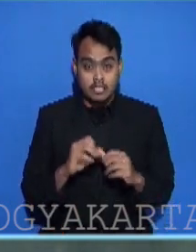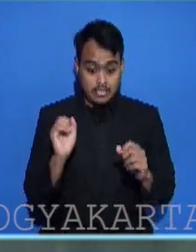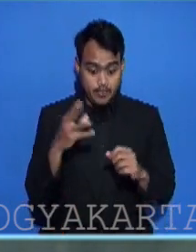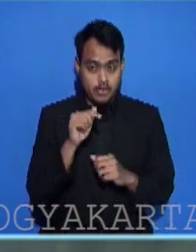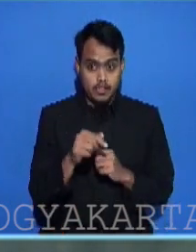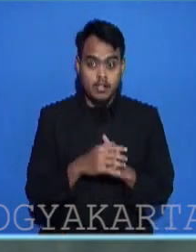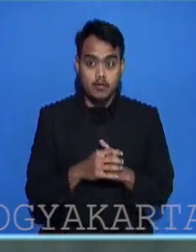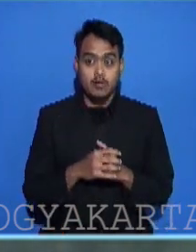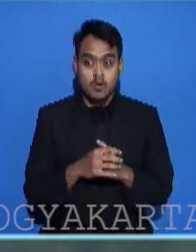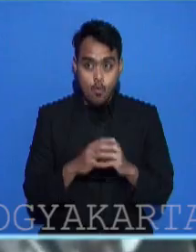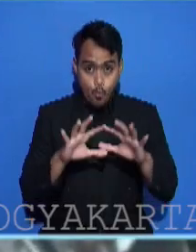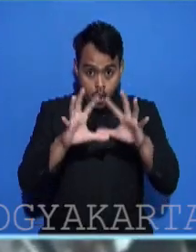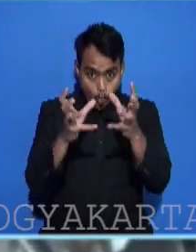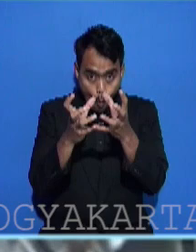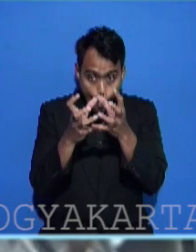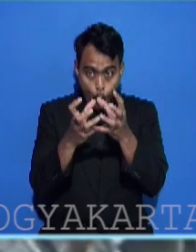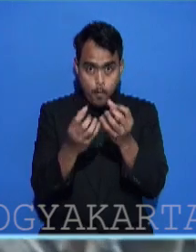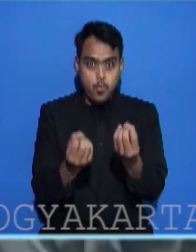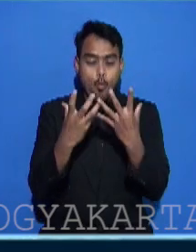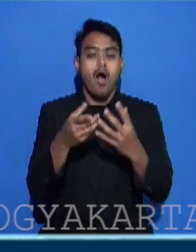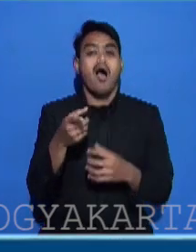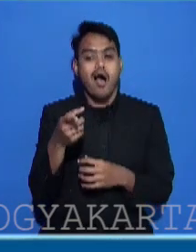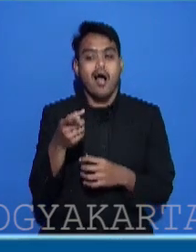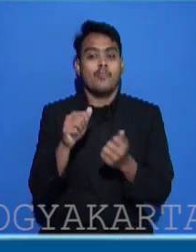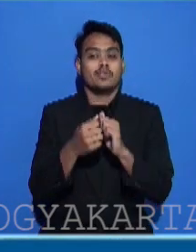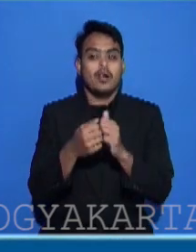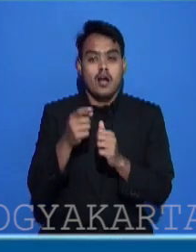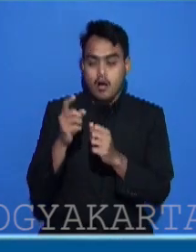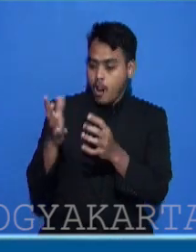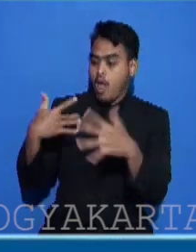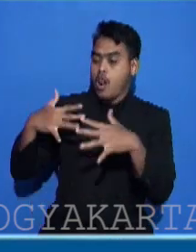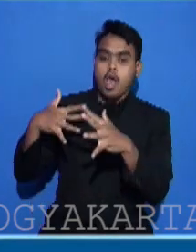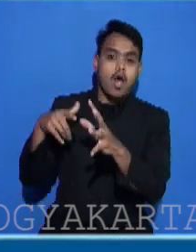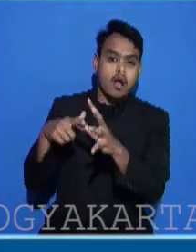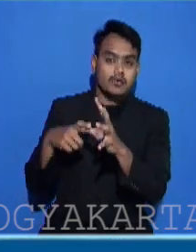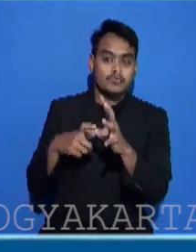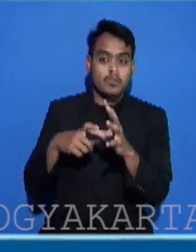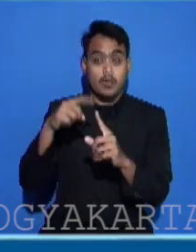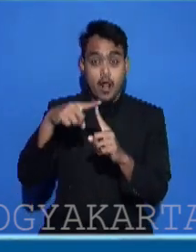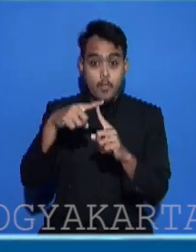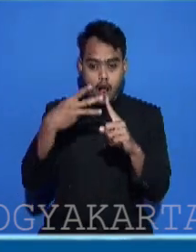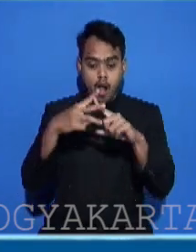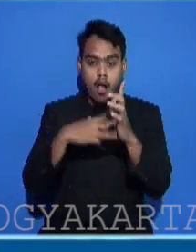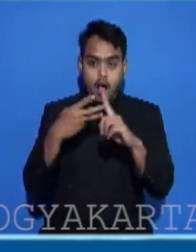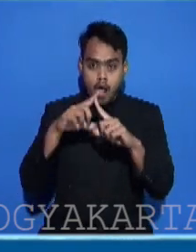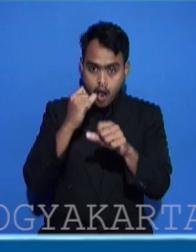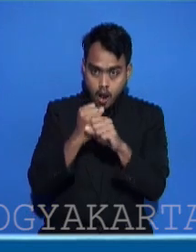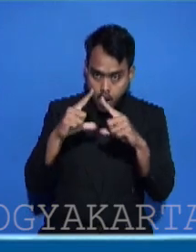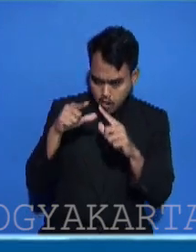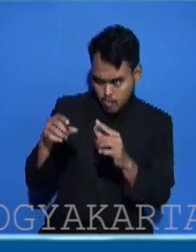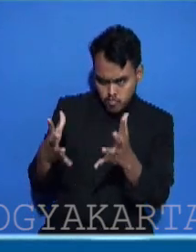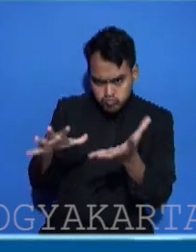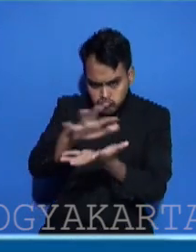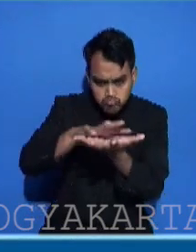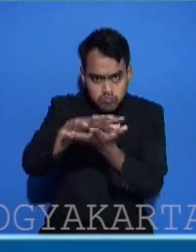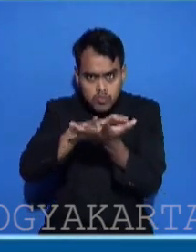cedhot anu barangipun. Sasampunipun bahan baken arupi Kuningan menapa dene tembaga kala wau sampun cuwer, salajengipun dipun coraken